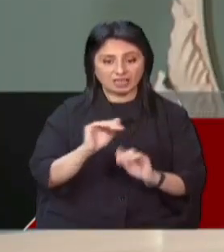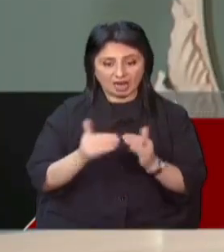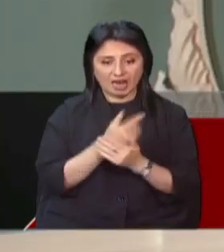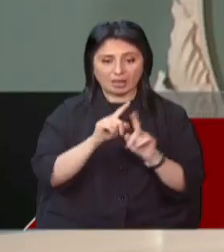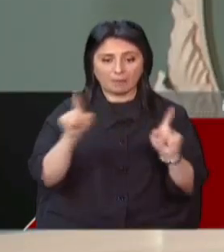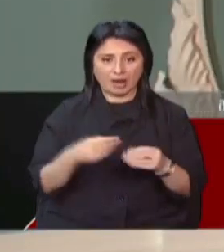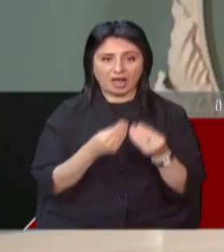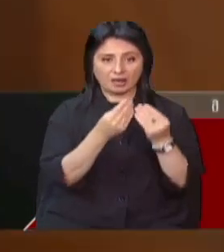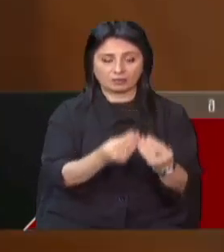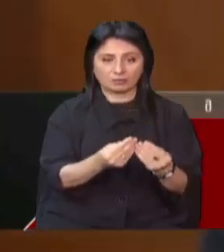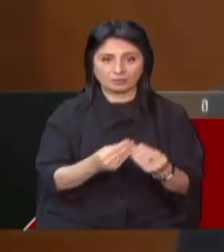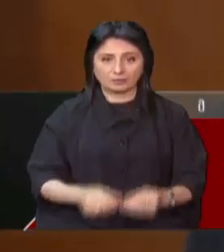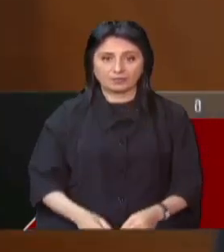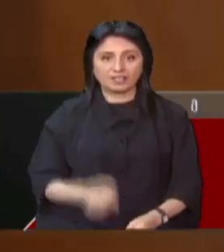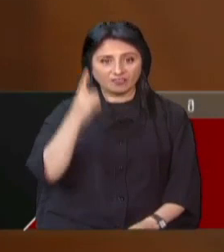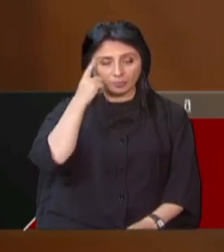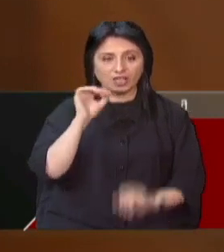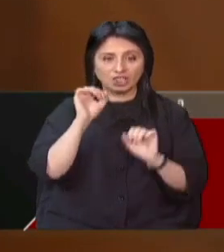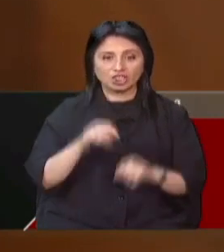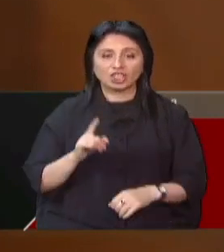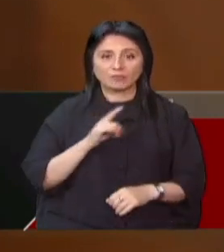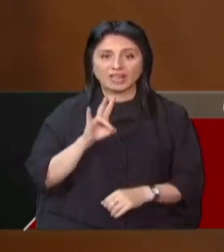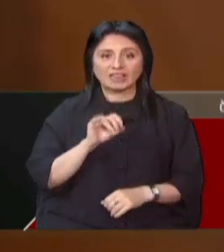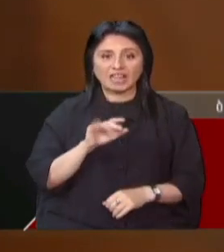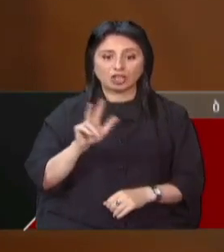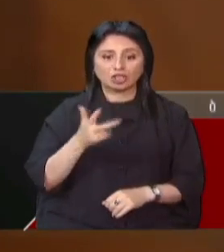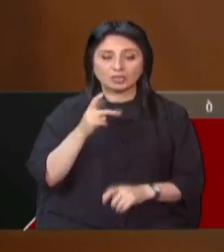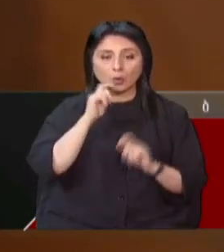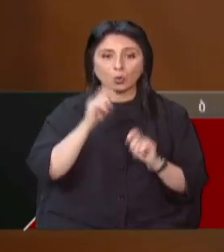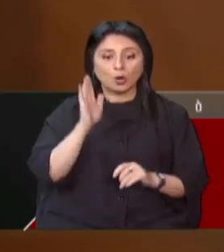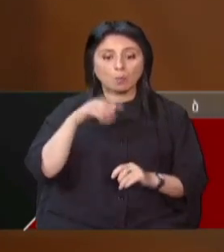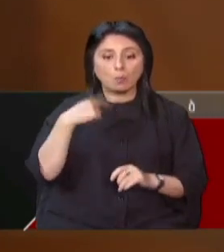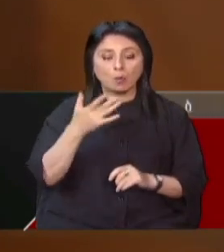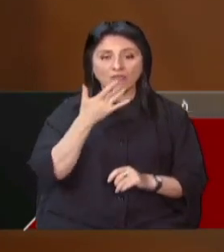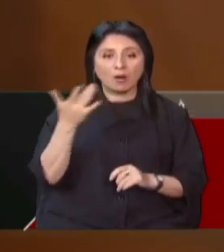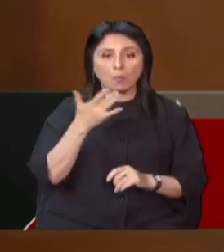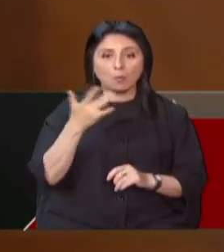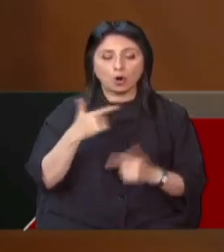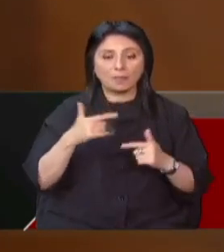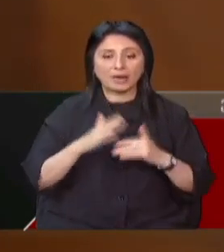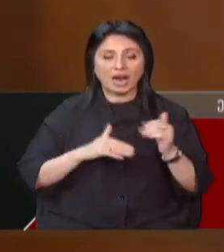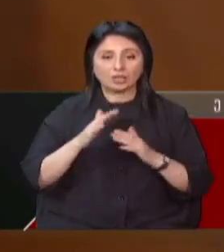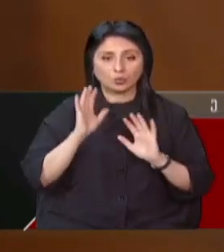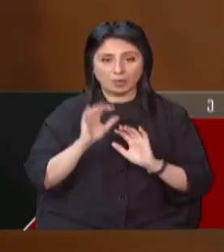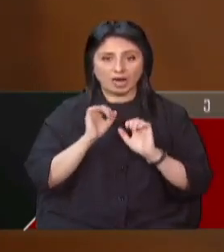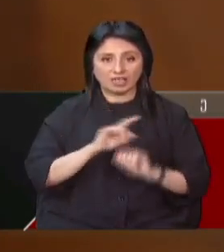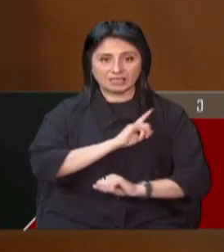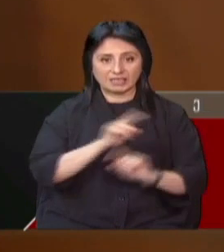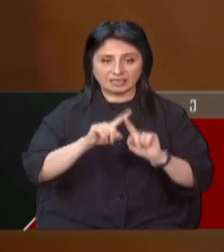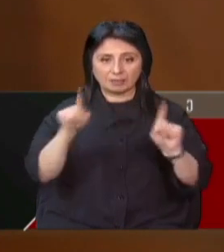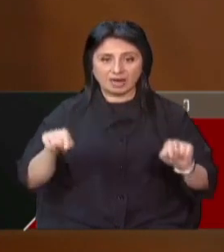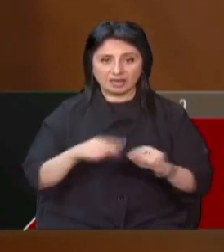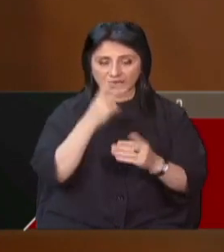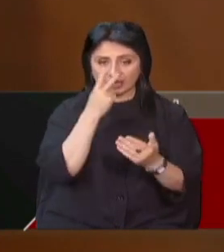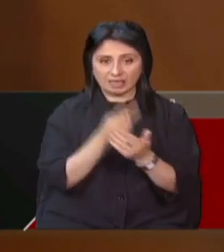განახლებულ პაკეტს უნდა დაელოდოს. ფიქრობ, შეიძლება ელოდოთ ნატოს სამიძე უკრაინის მომავალი პოლიტიკური და პრაქტიკული მხარდაჭერის ძლიერი